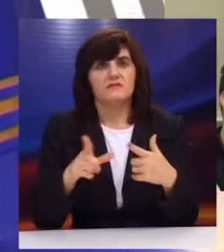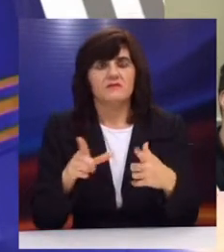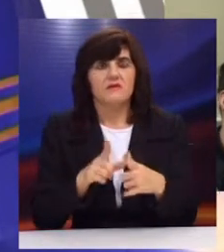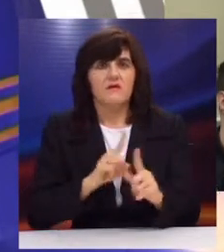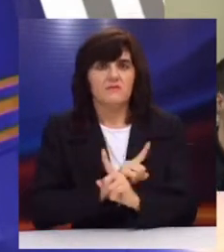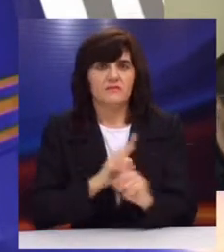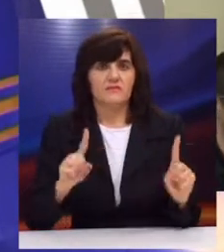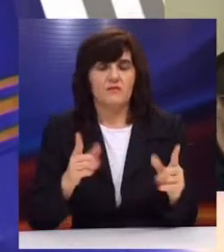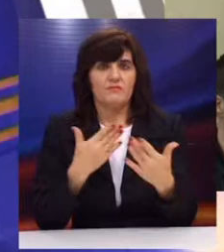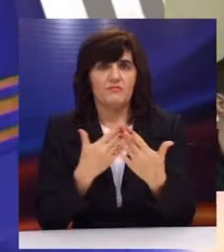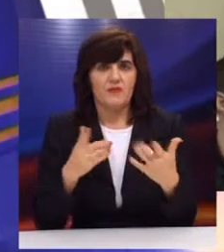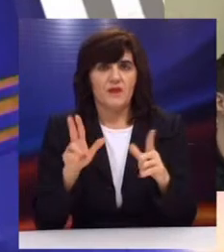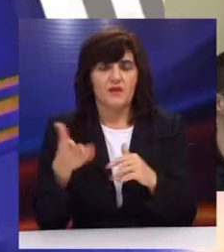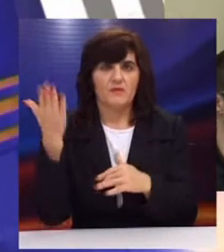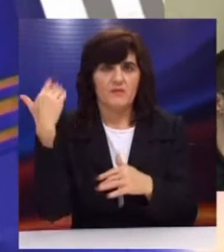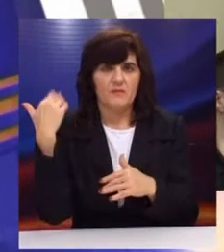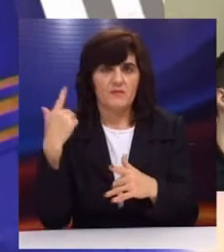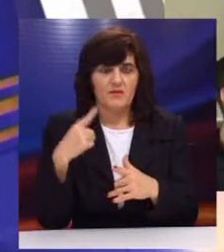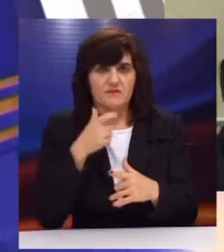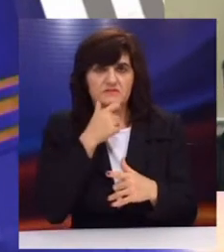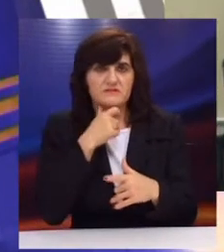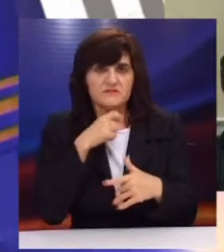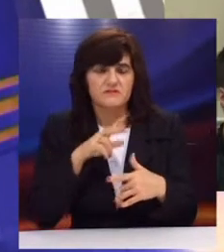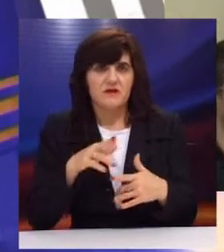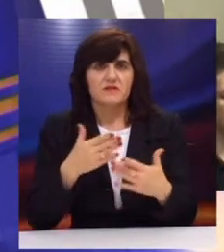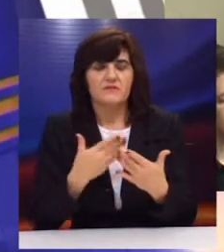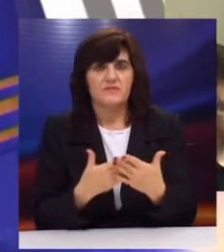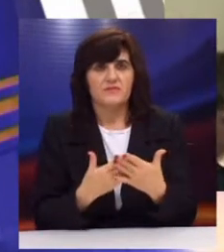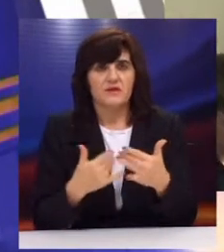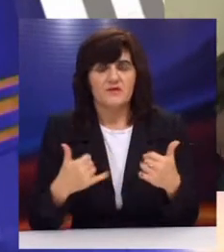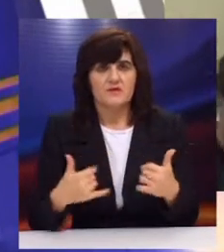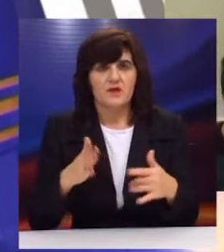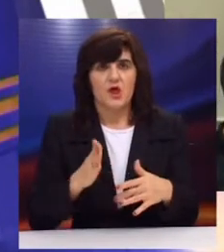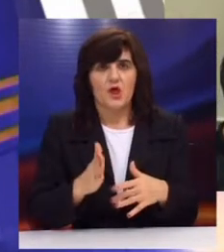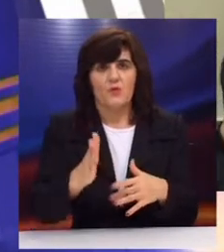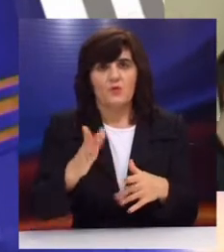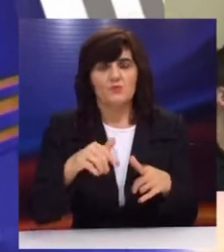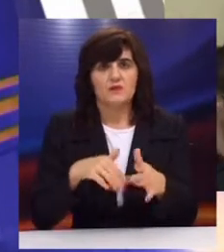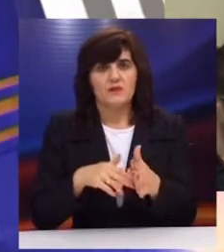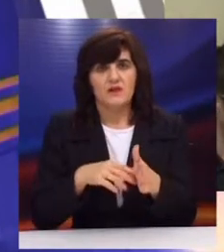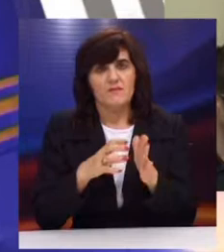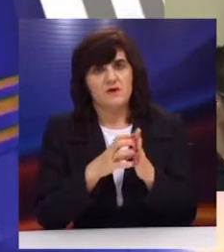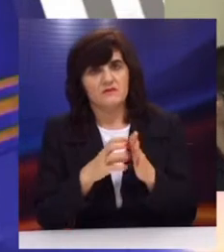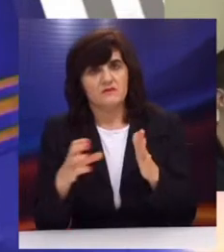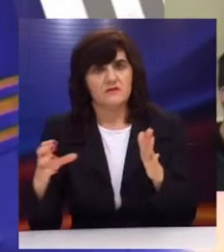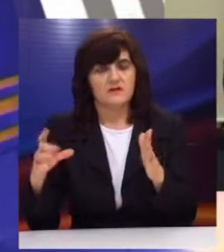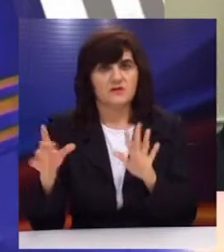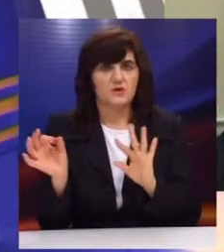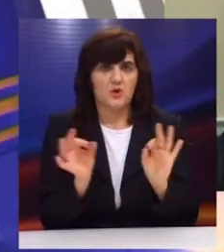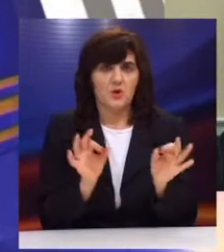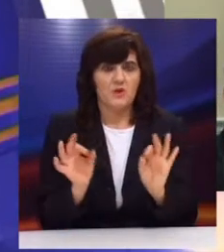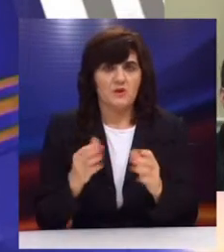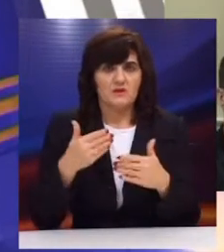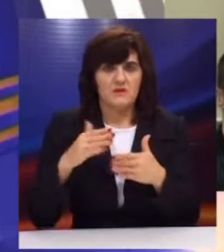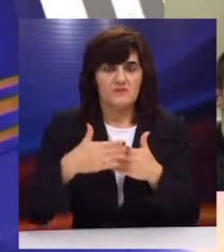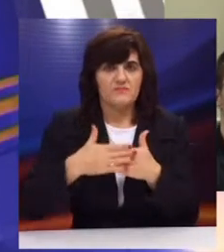centar Subotice nego što je izgledao sa ranijem fasadom i mislim da ćemo u buduće i ove projekte morati da nastavimo što se tiče uređenja